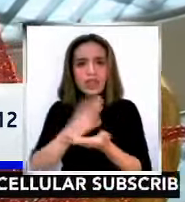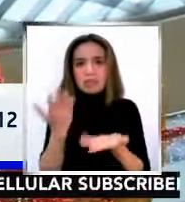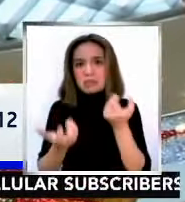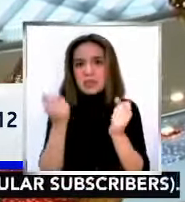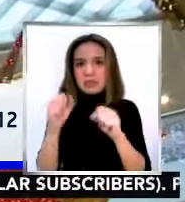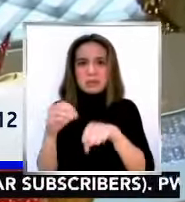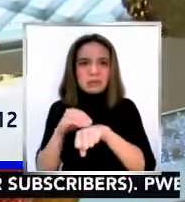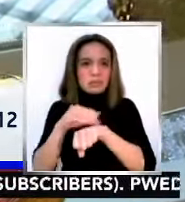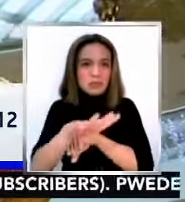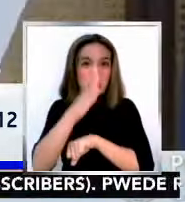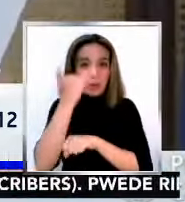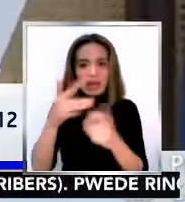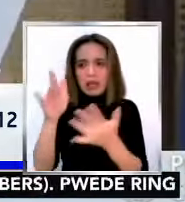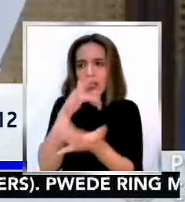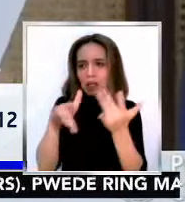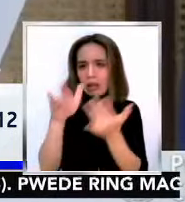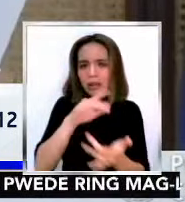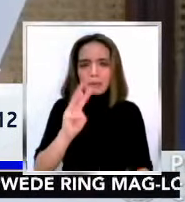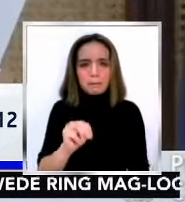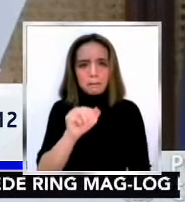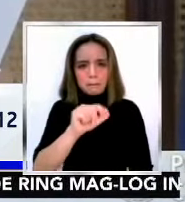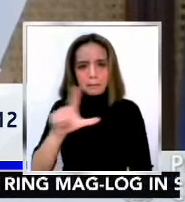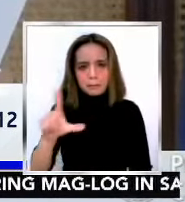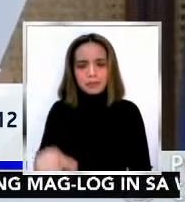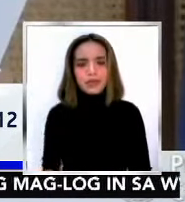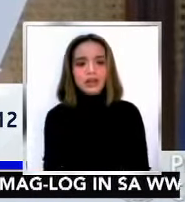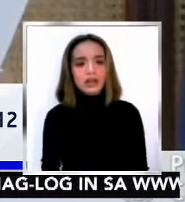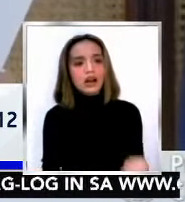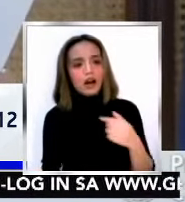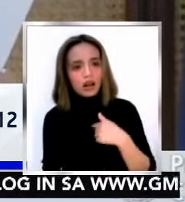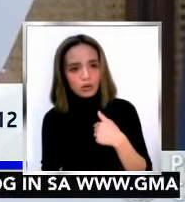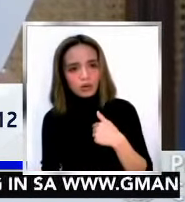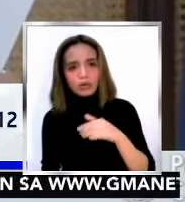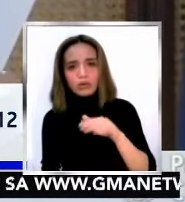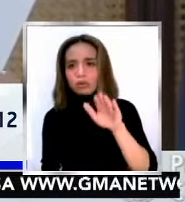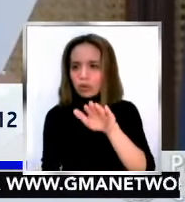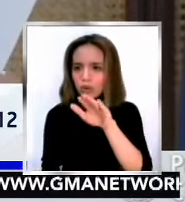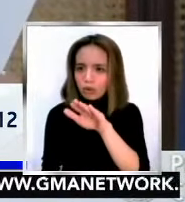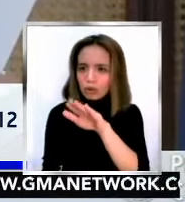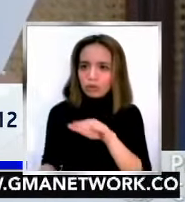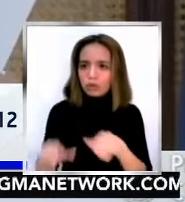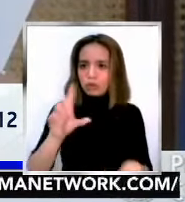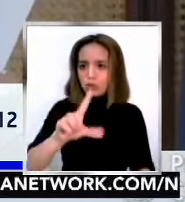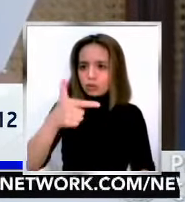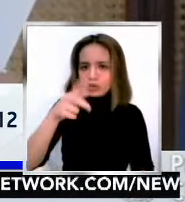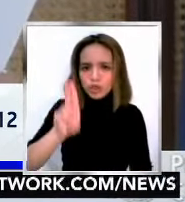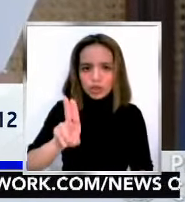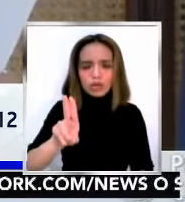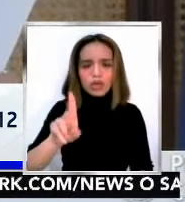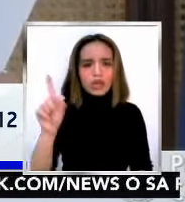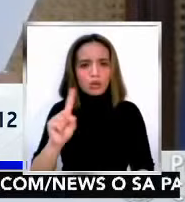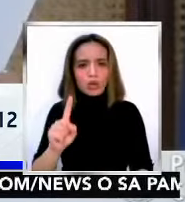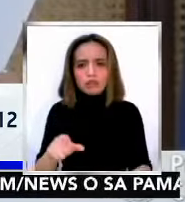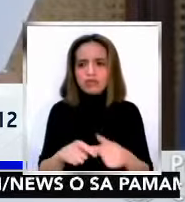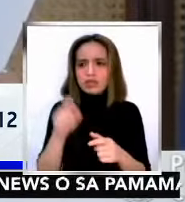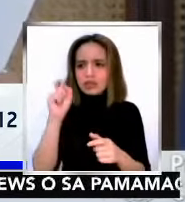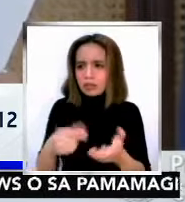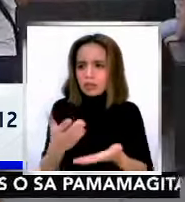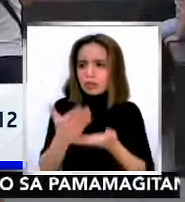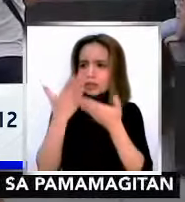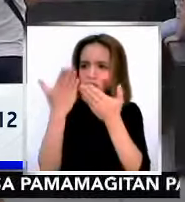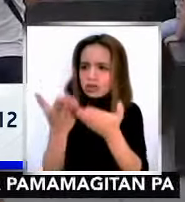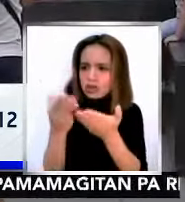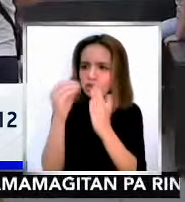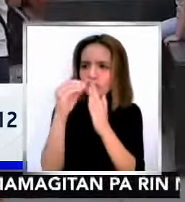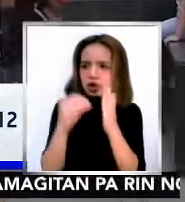sa pagpasyal sa mall. I am calling all local government units to consider passing ordinances for age